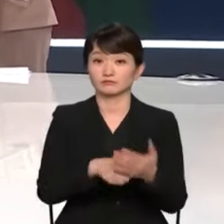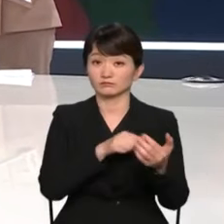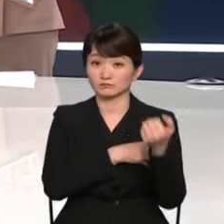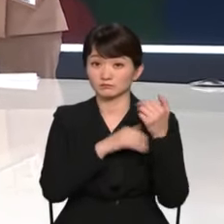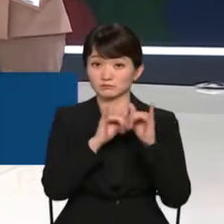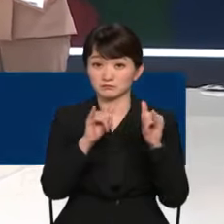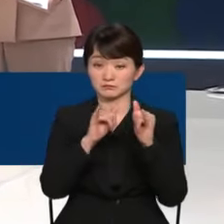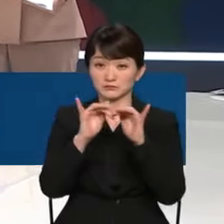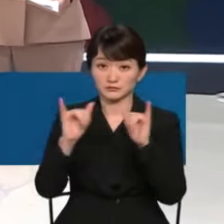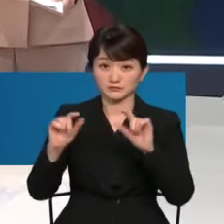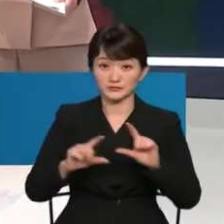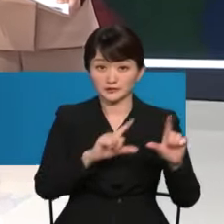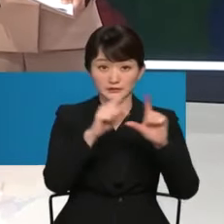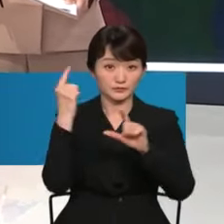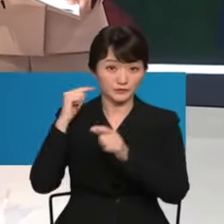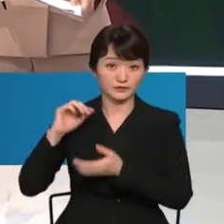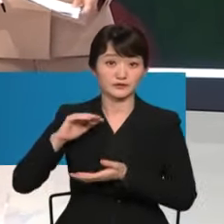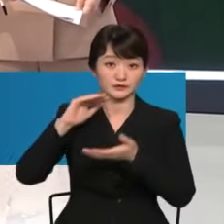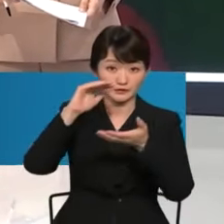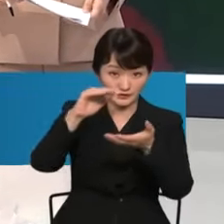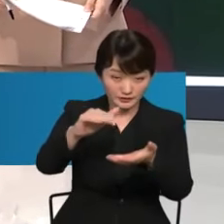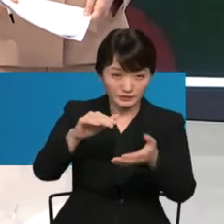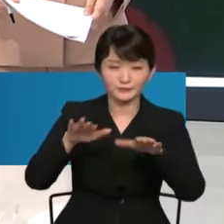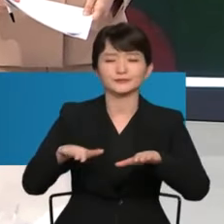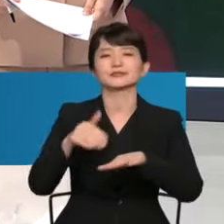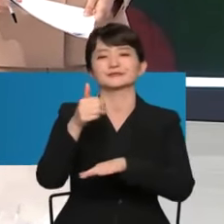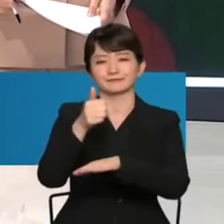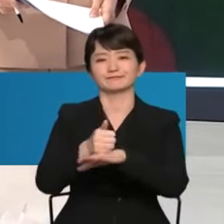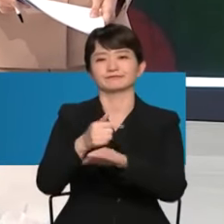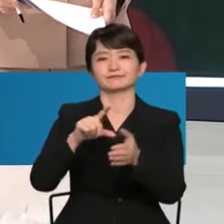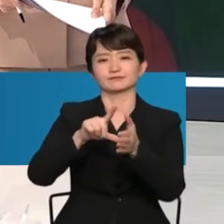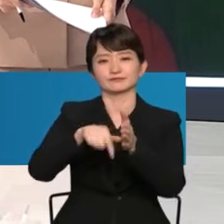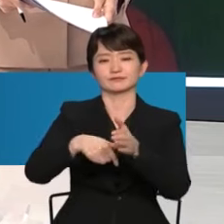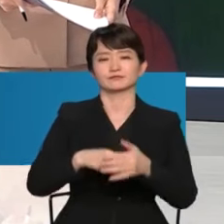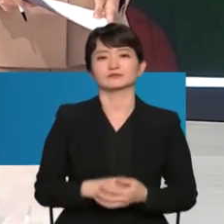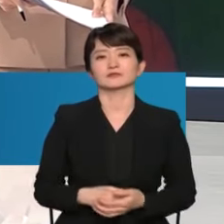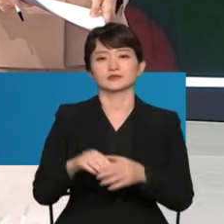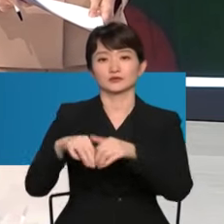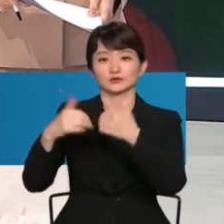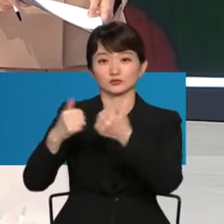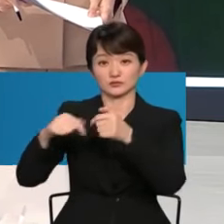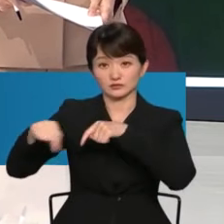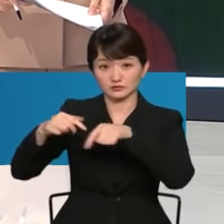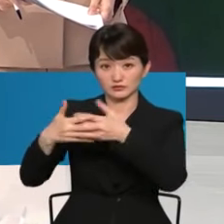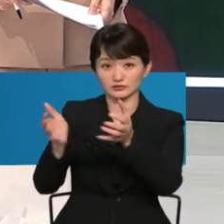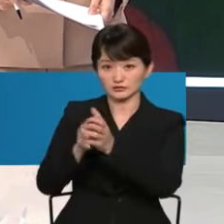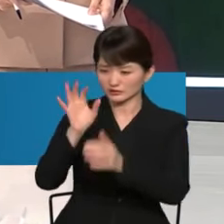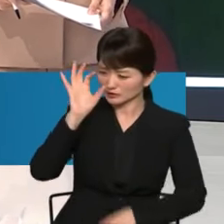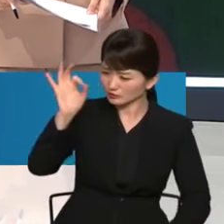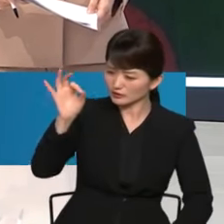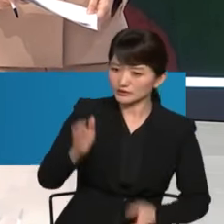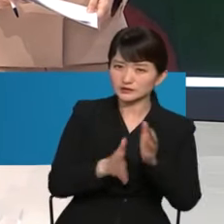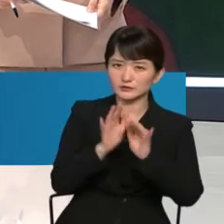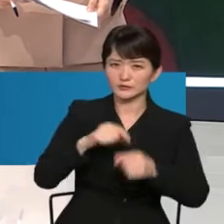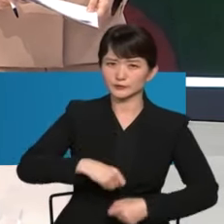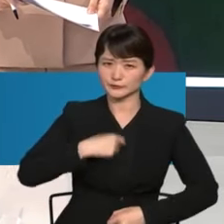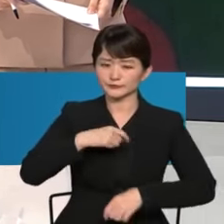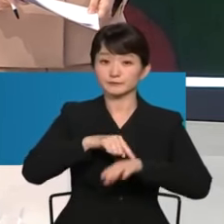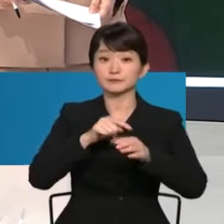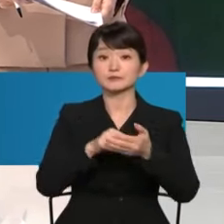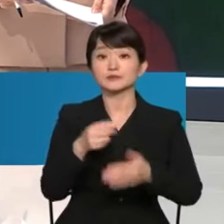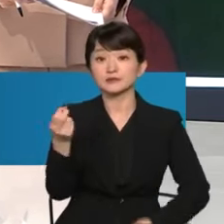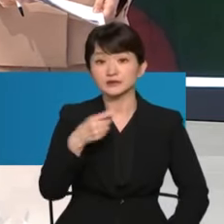유권자들의 민심을 전해드리는 민심 내 컷, 오늘 마지막 시간입니다. 국회와 정치권을 바라보는 시민들의 솔직한